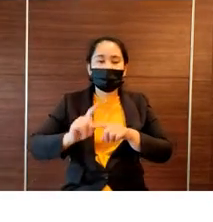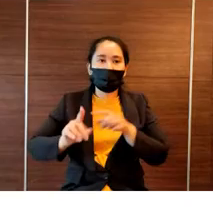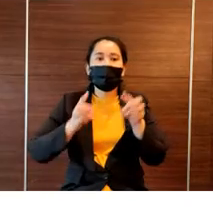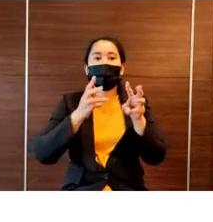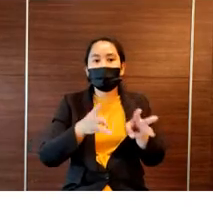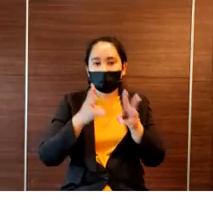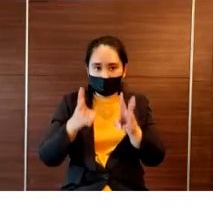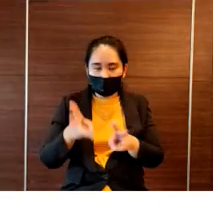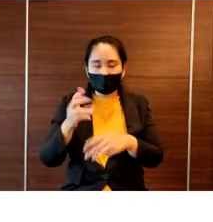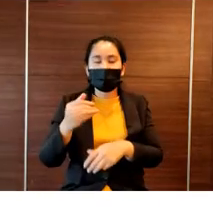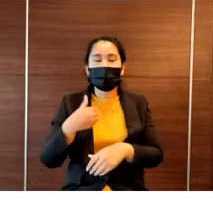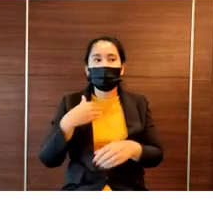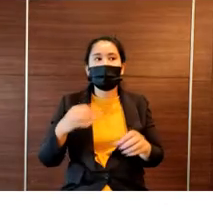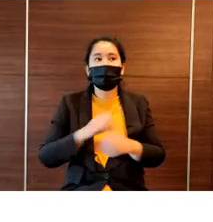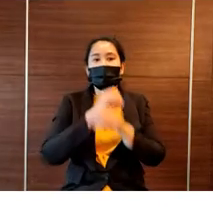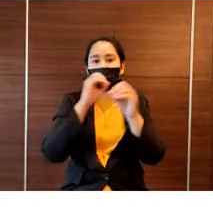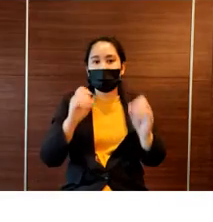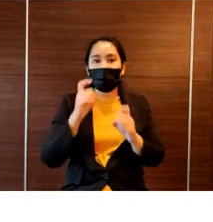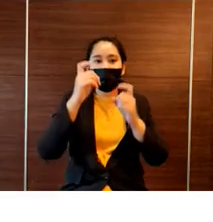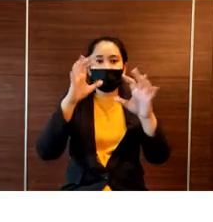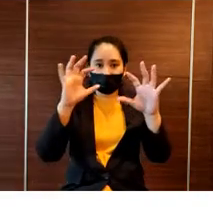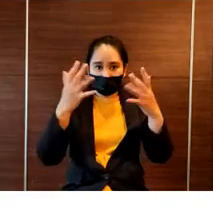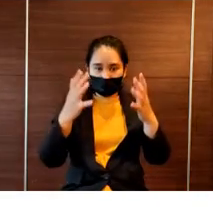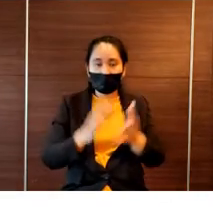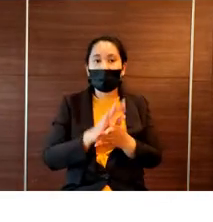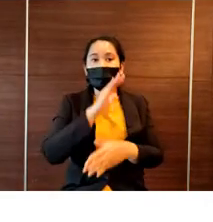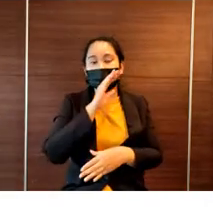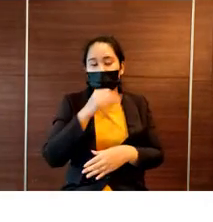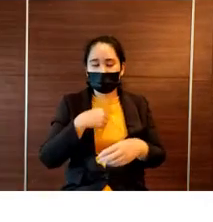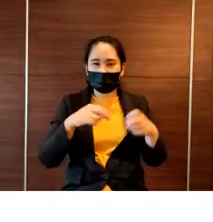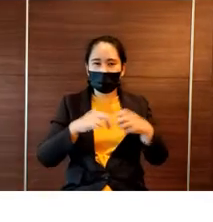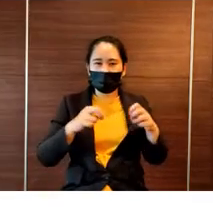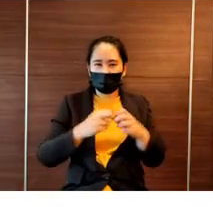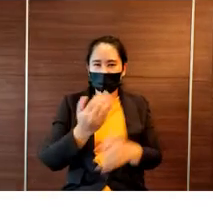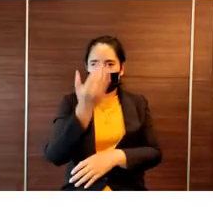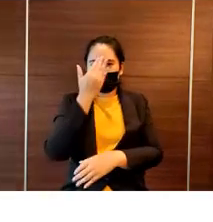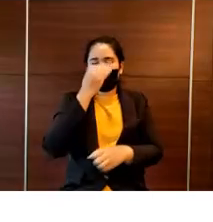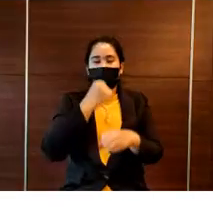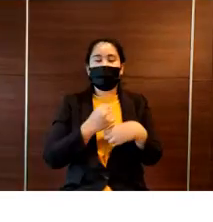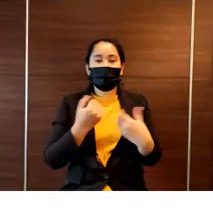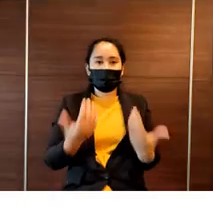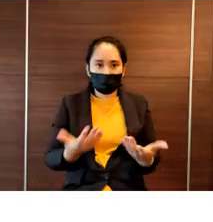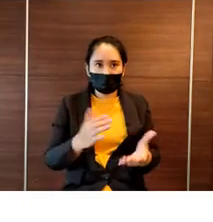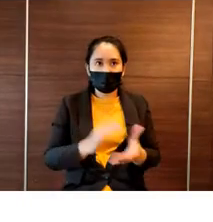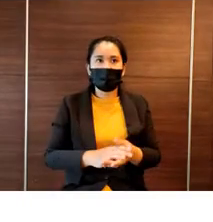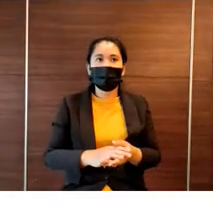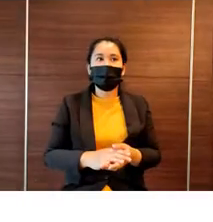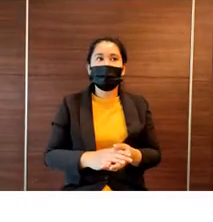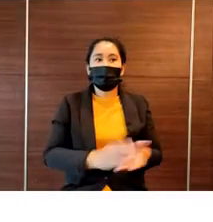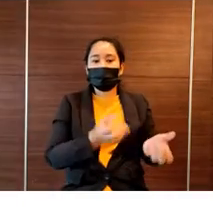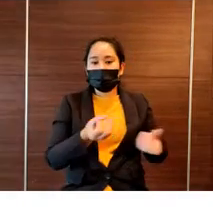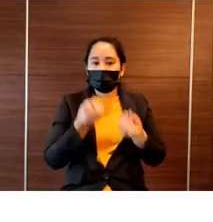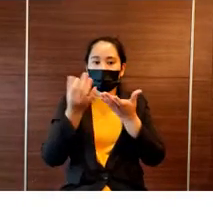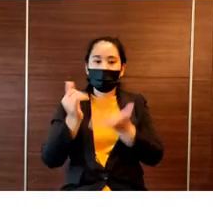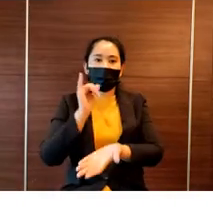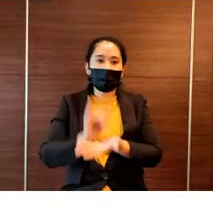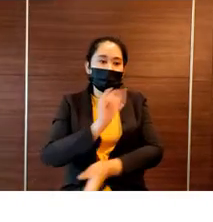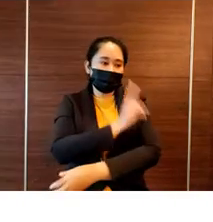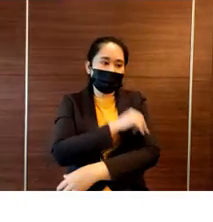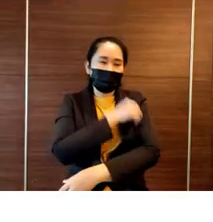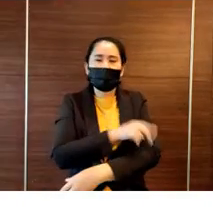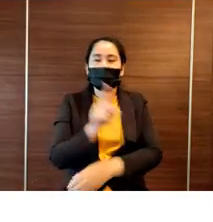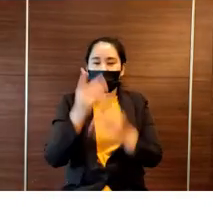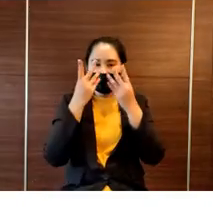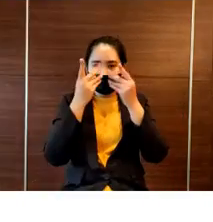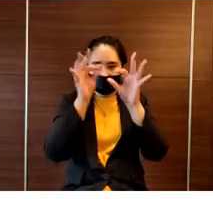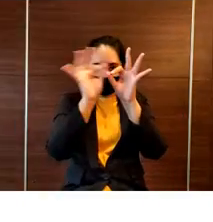คในการใช้ให้มันปลอดภัยมากขึ้นแล้วก็ถ้าเกิดปัญหาขึ้นจะทำยังไงระดับไหนส่งไปที่ไหนระดับยังไงทำอะไรได้บ้างค่อนข้างละเอียดเลย